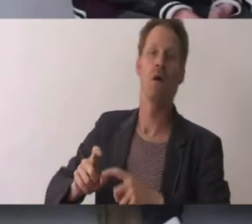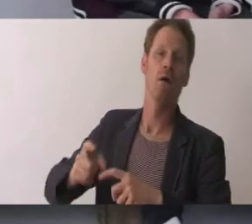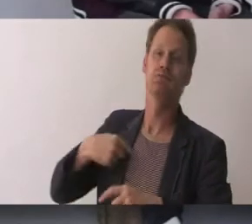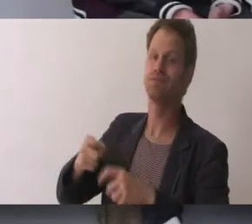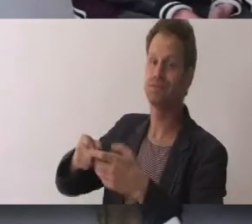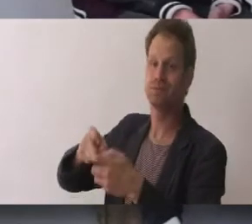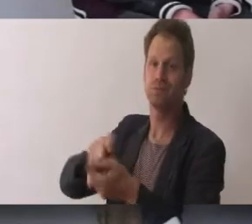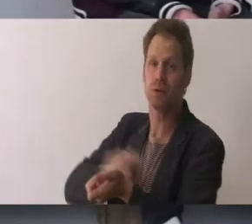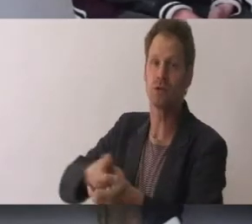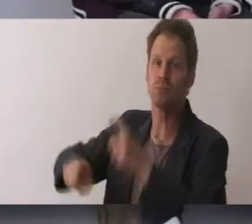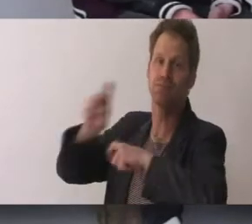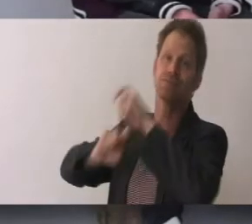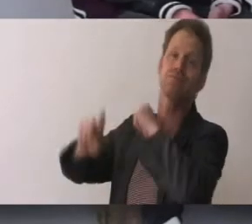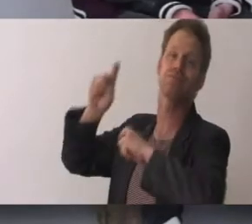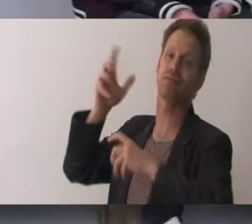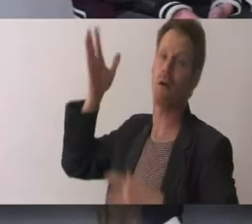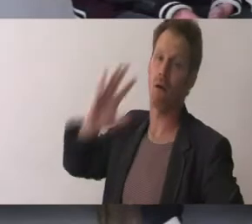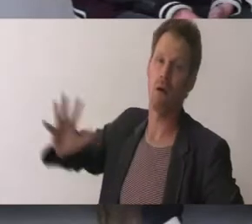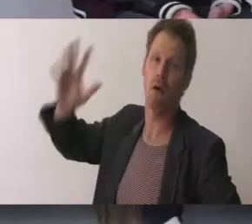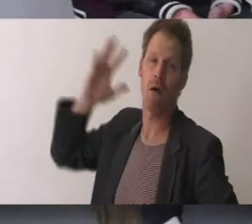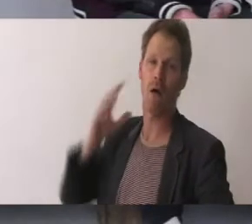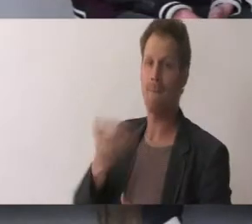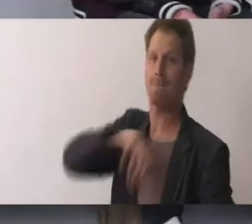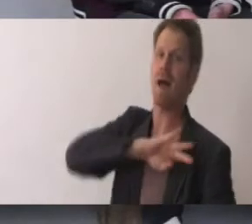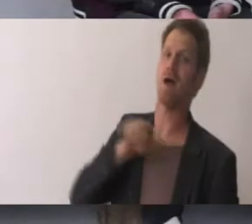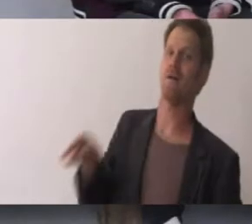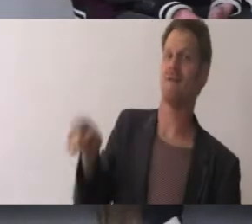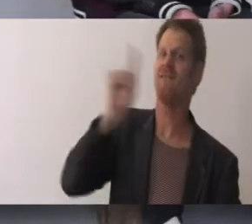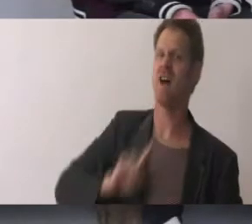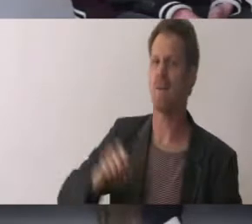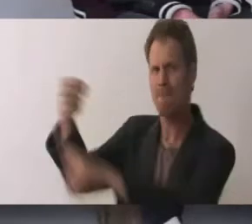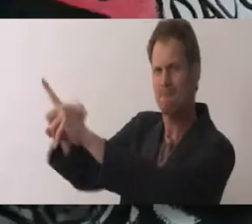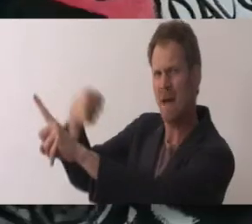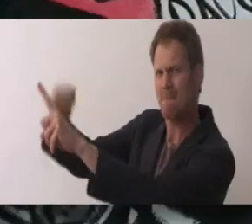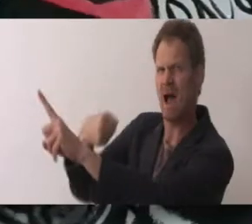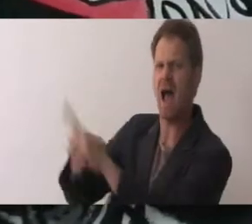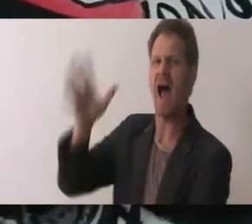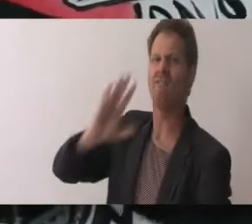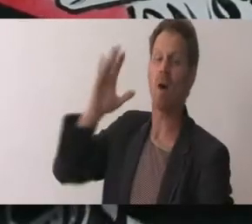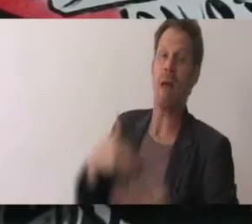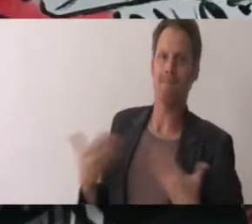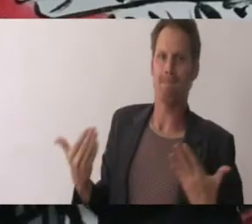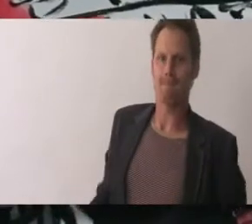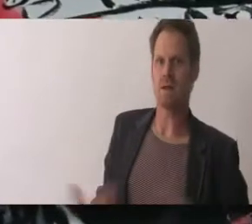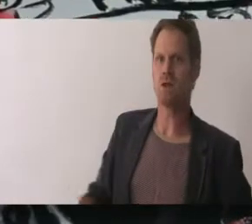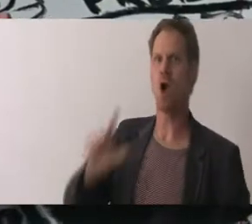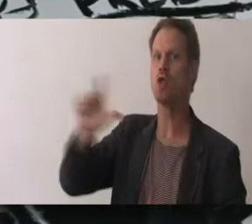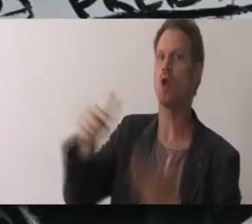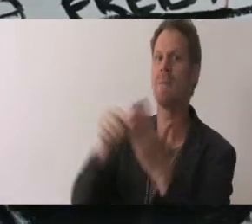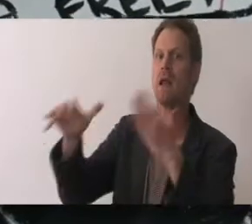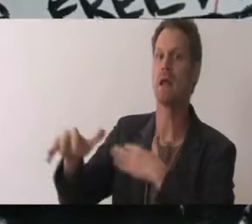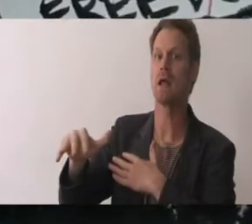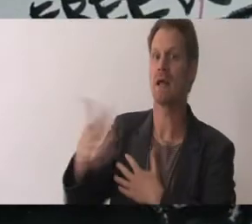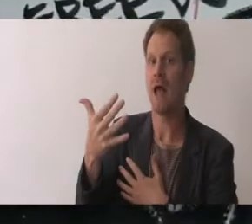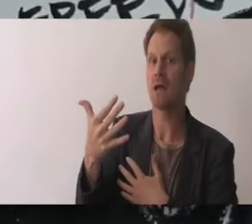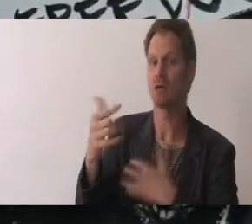mouvements féministes qui ont existé avant nous, si on a des droits aujourd'hui. C'est grâce à ces femmes qui se sont battues avant. Après, on est en 2015, Femen a commencé en